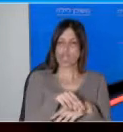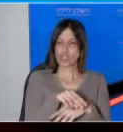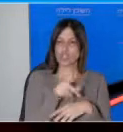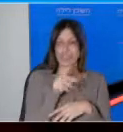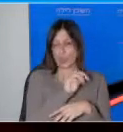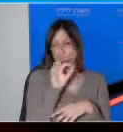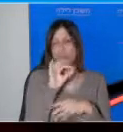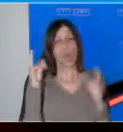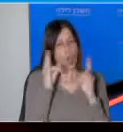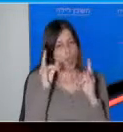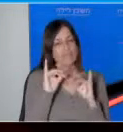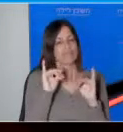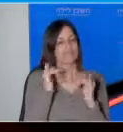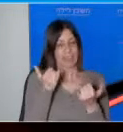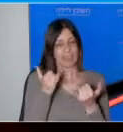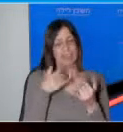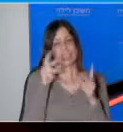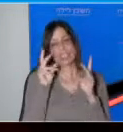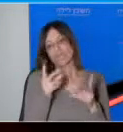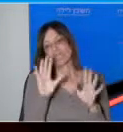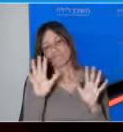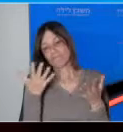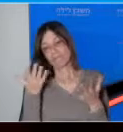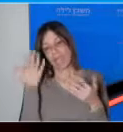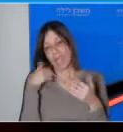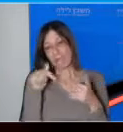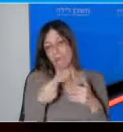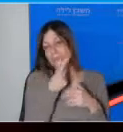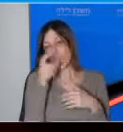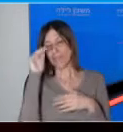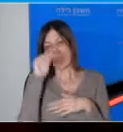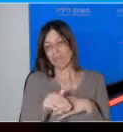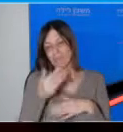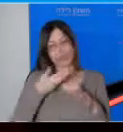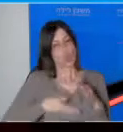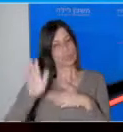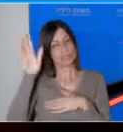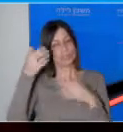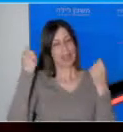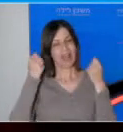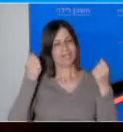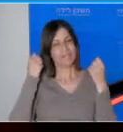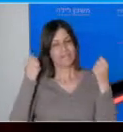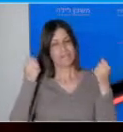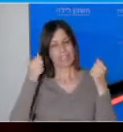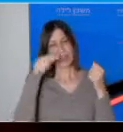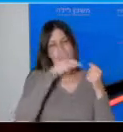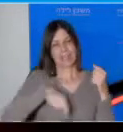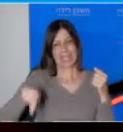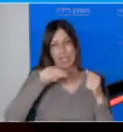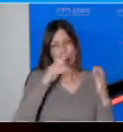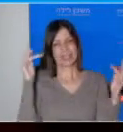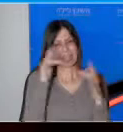חורף, אבל כן, יכול להיות שאם באמת היו פה מאות אלפים שיוצאים להפגין בכיכרות